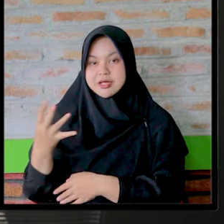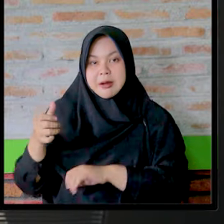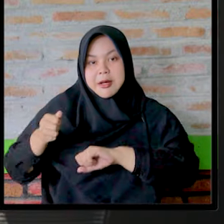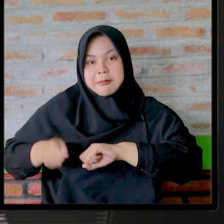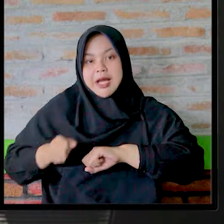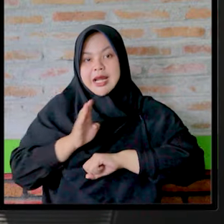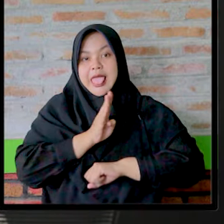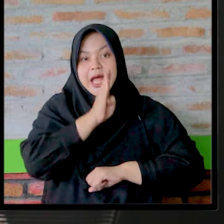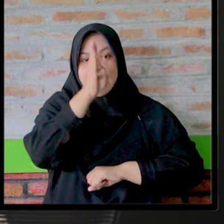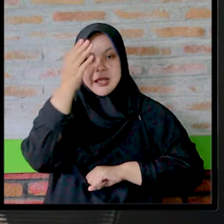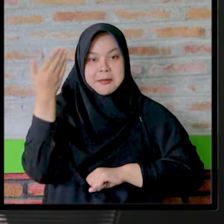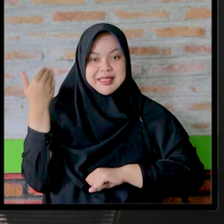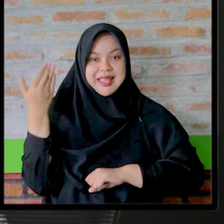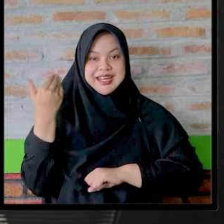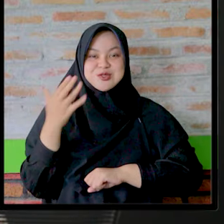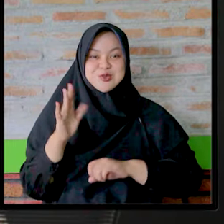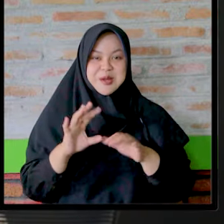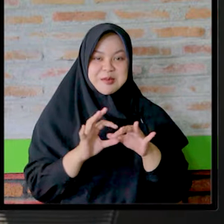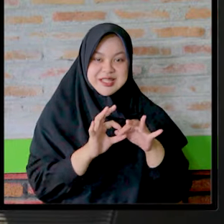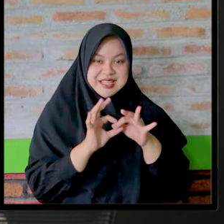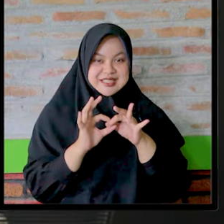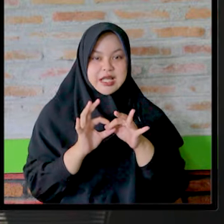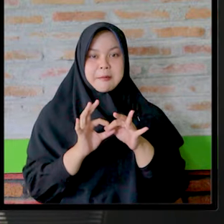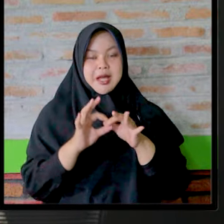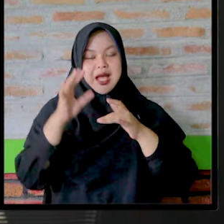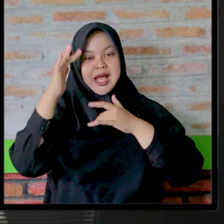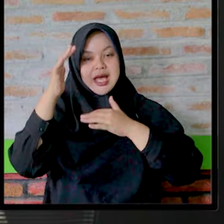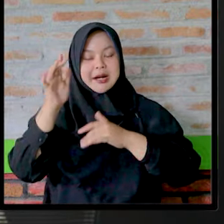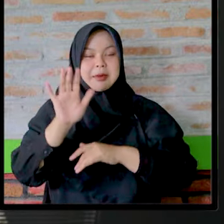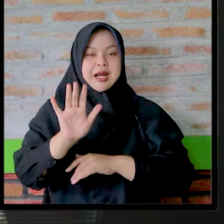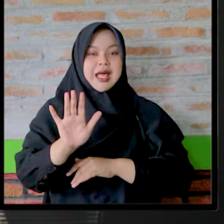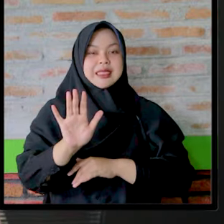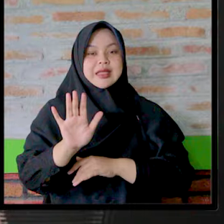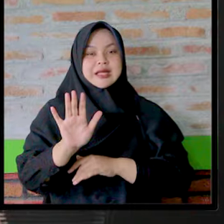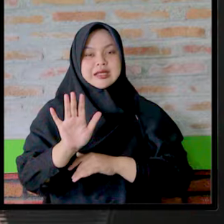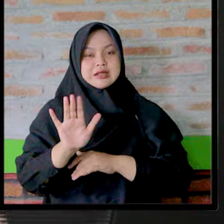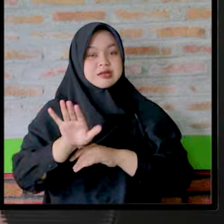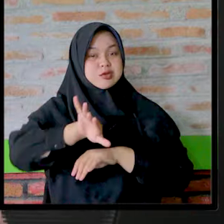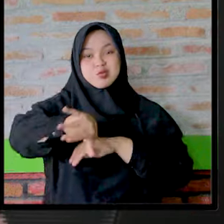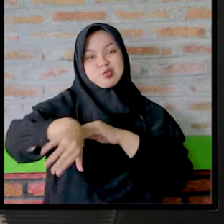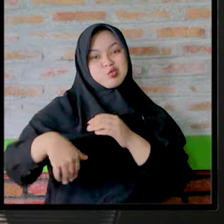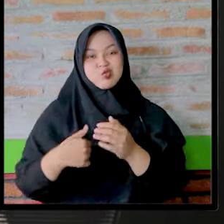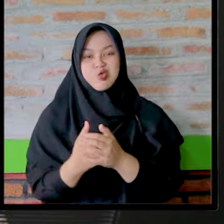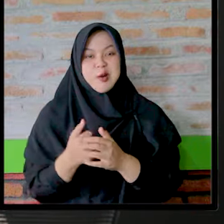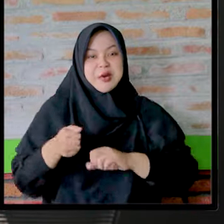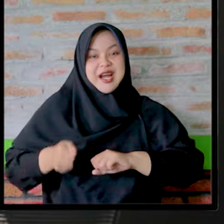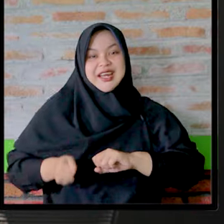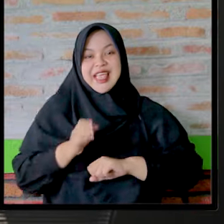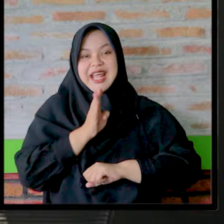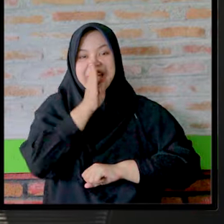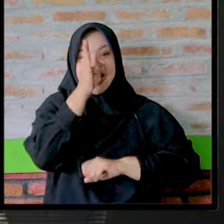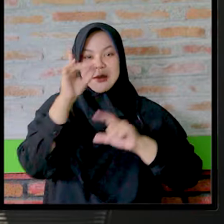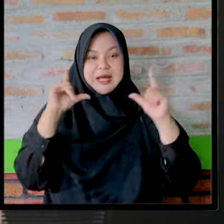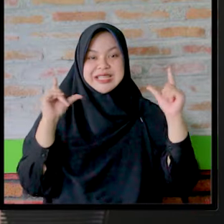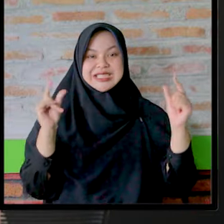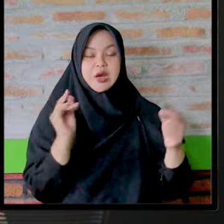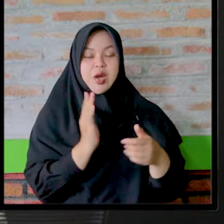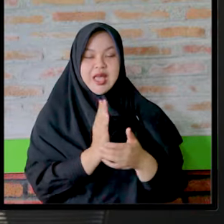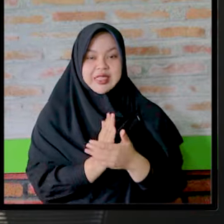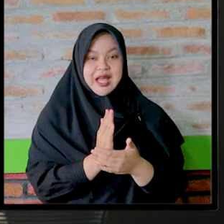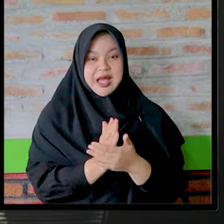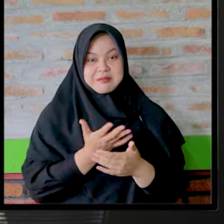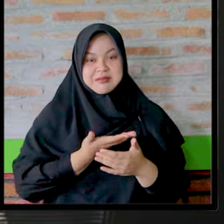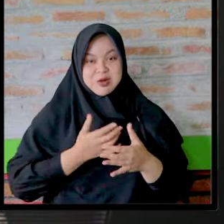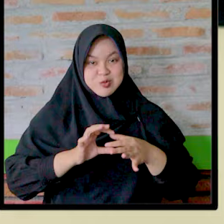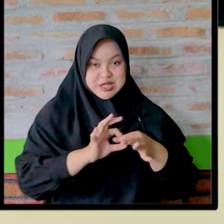ya Bu ya yang sudah bekerja sama ya harapan nanti apakah akan semua pengadilan agama di Jawa Tengah juga ee bekerja sama